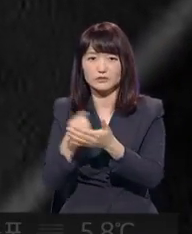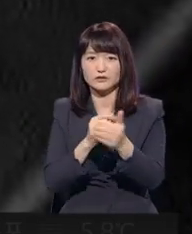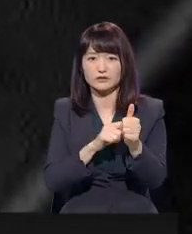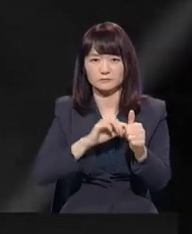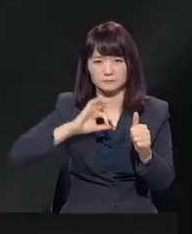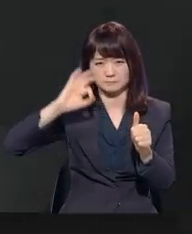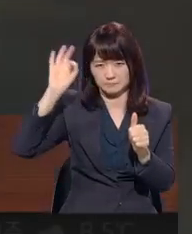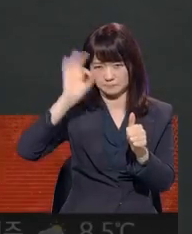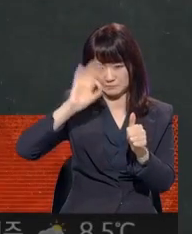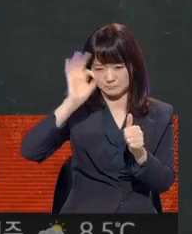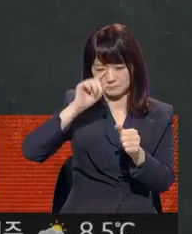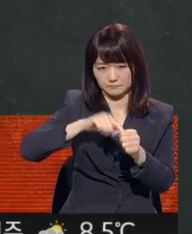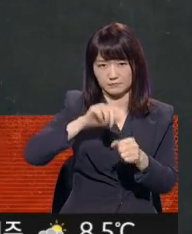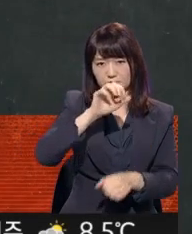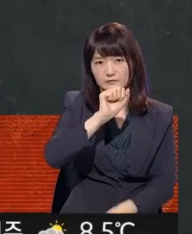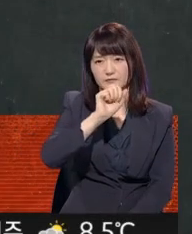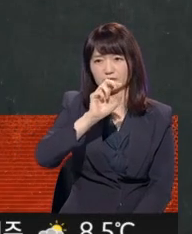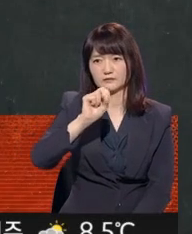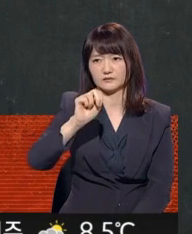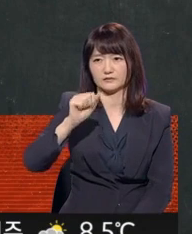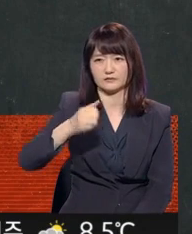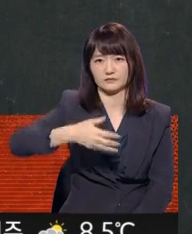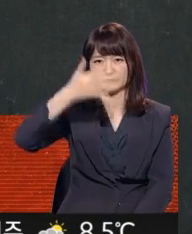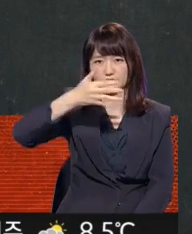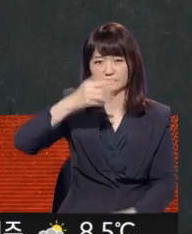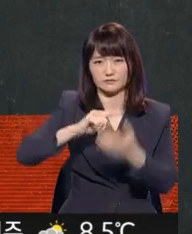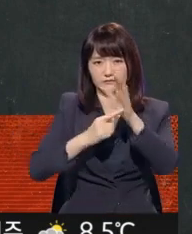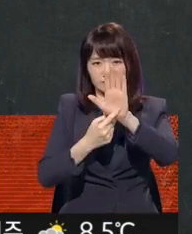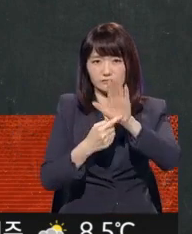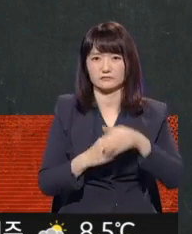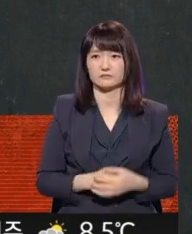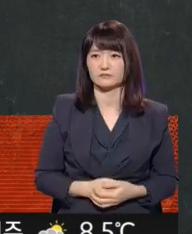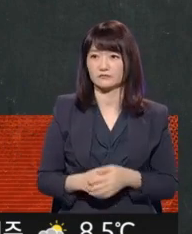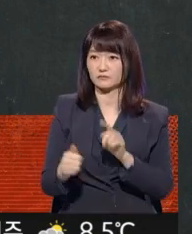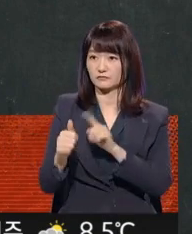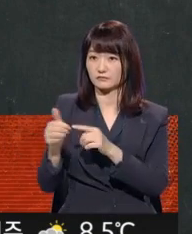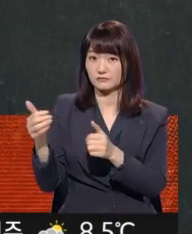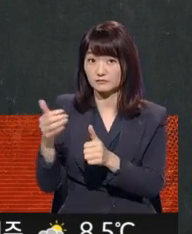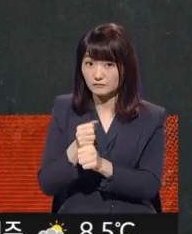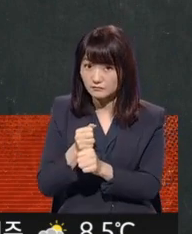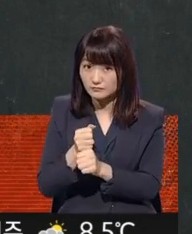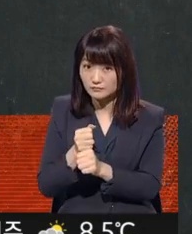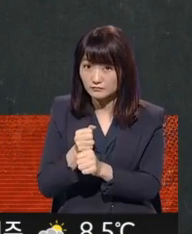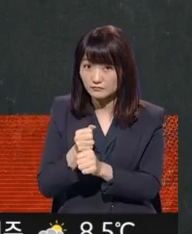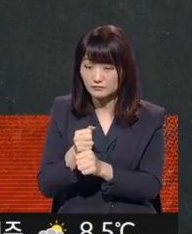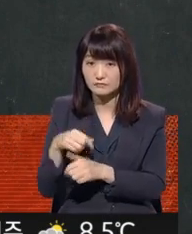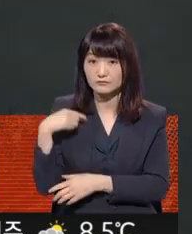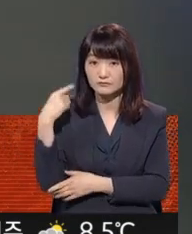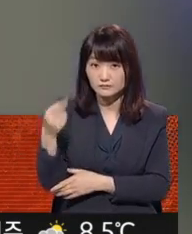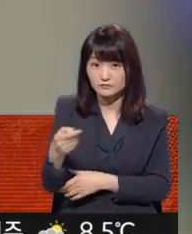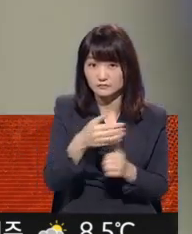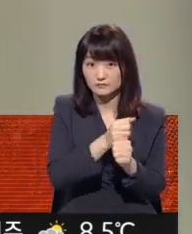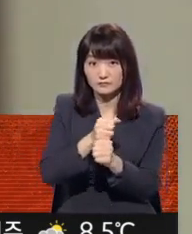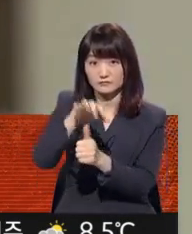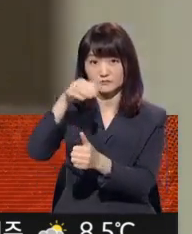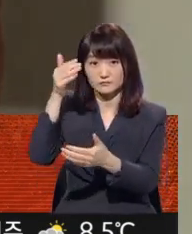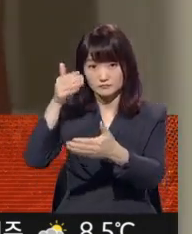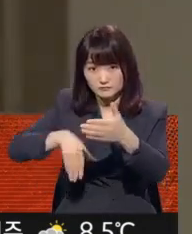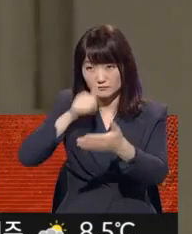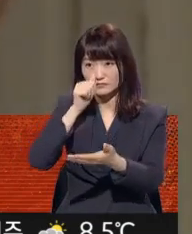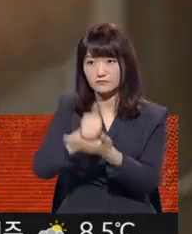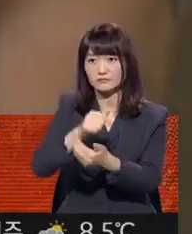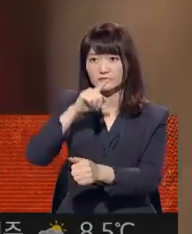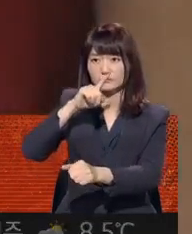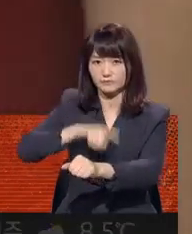남성을 잡기 위해서 SNS에 영상을 공개했습니다. 잡혔어요, 그래서? 이 남성은 사건 바로 다음 날 납치 미수 혐의로